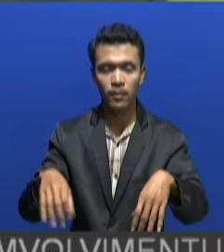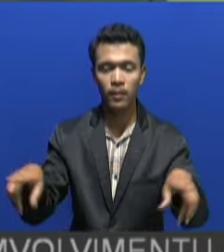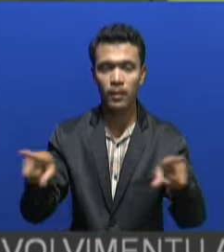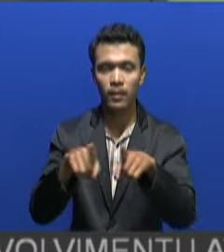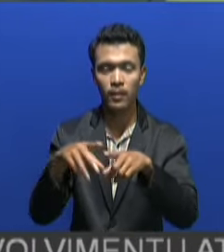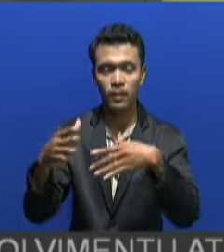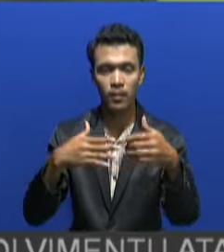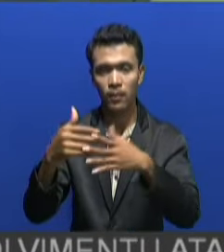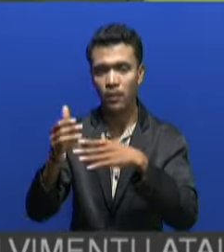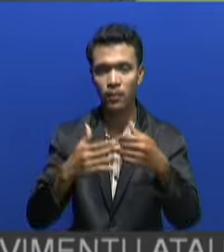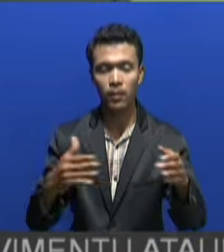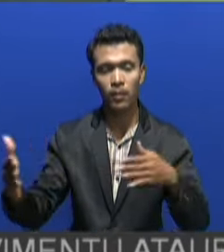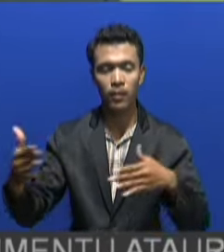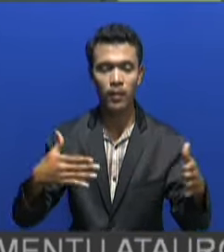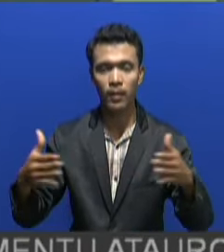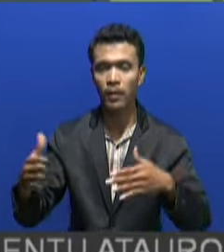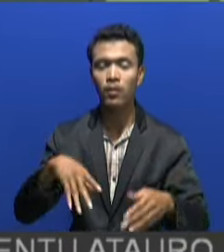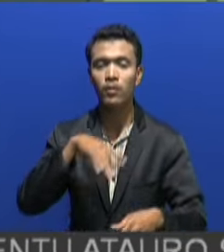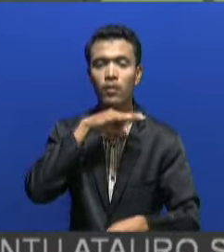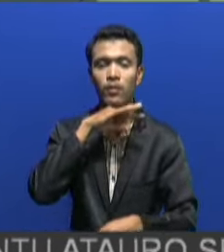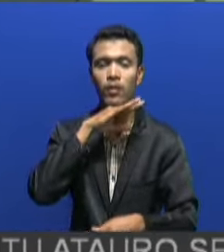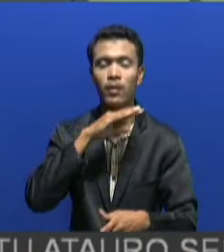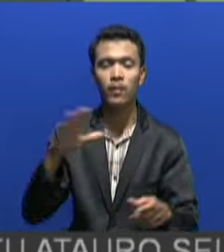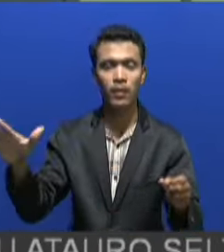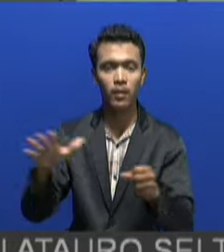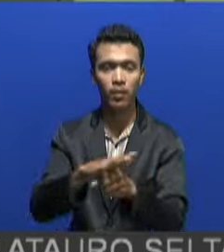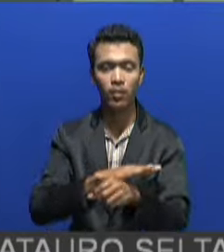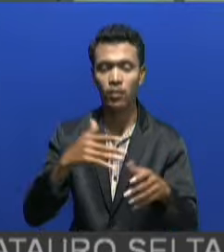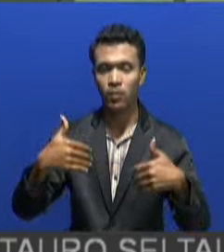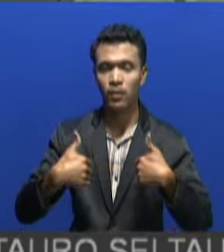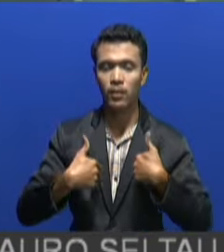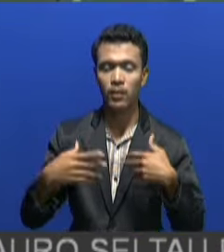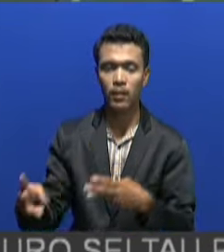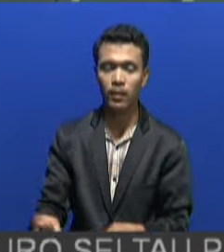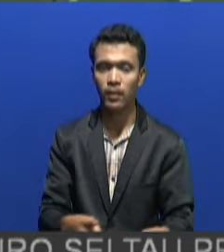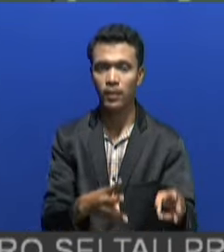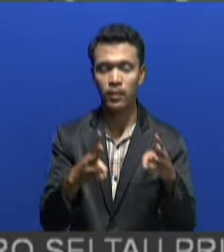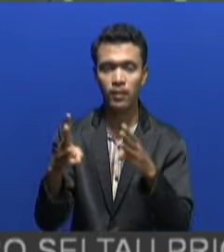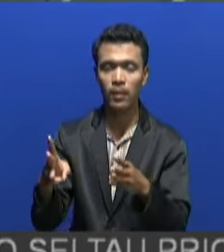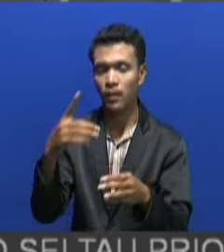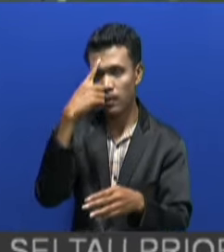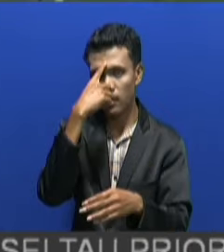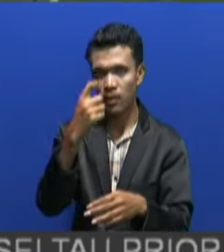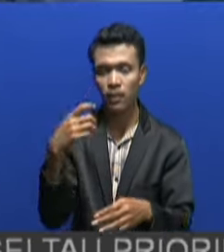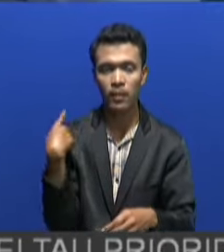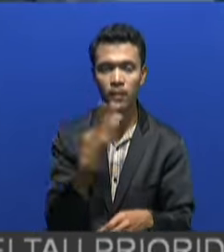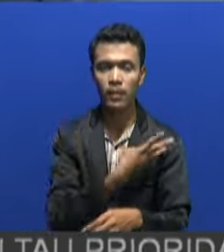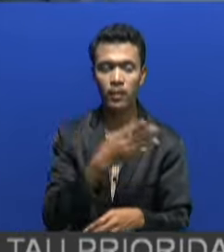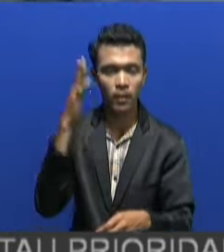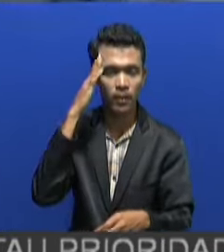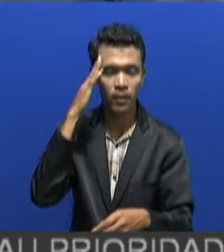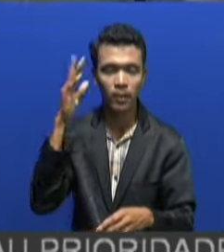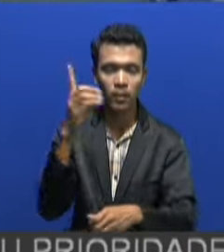hode rekoila lis sir be maka nakonu iha dalaninin iha estrada ibun sirne tambai tetene kata ke loron hirek